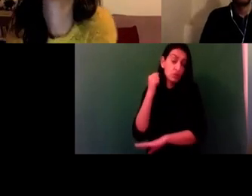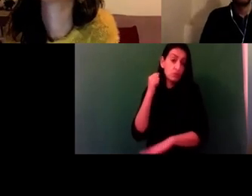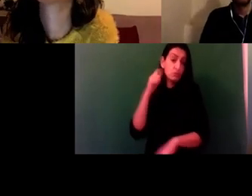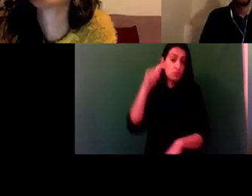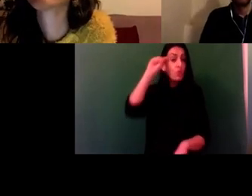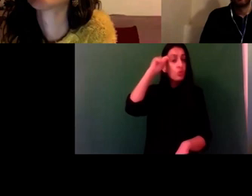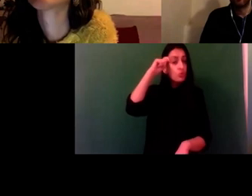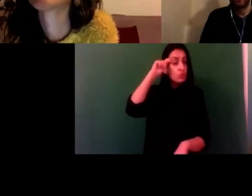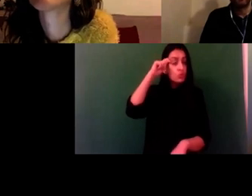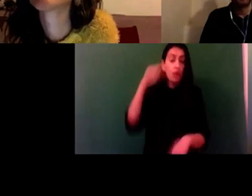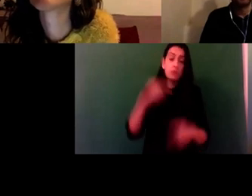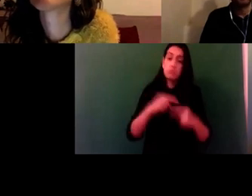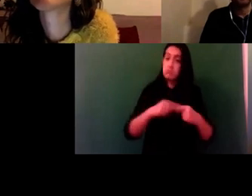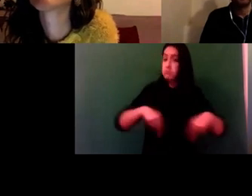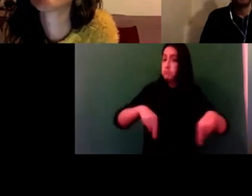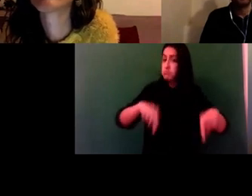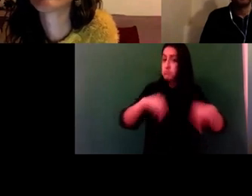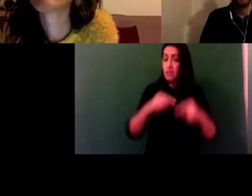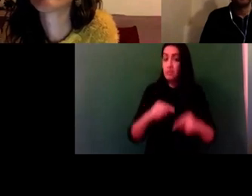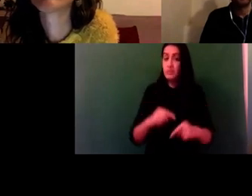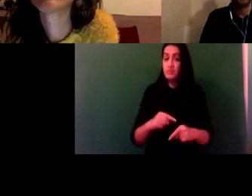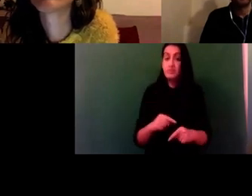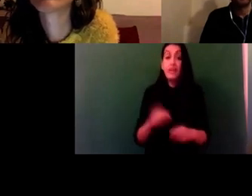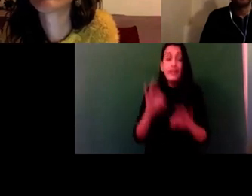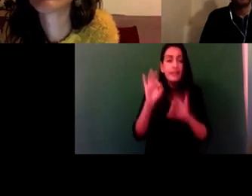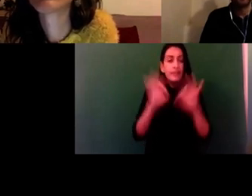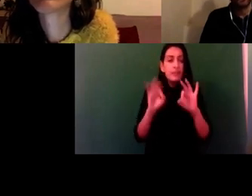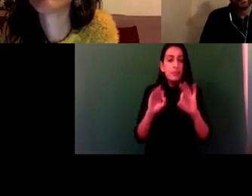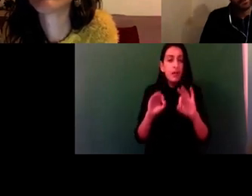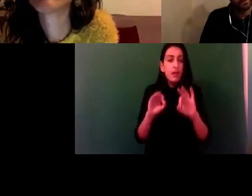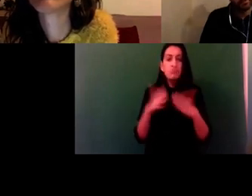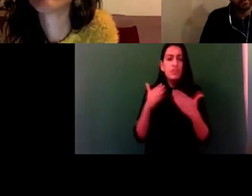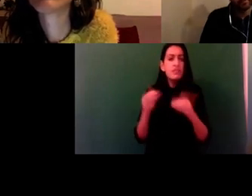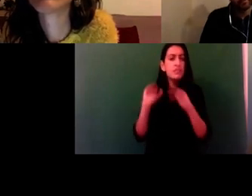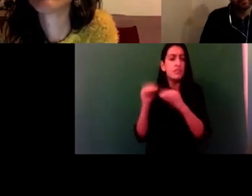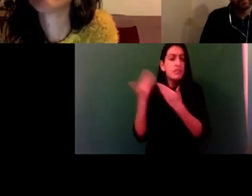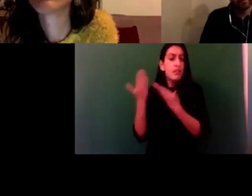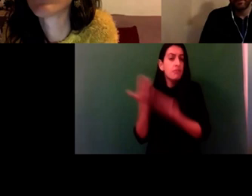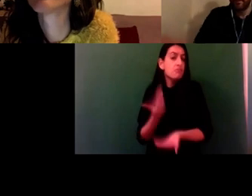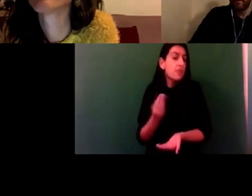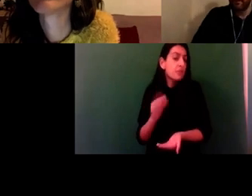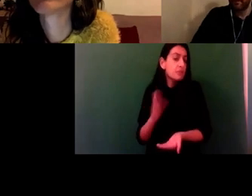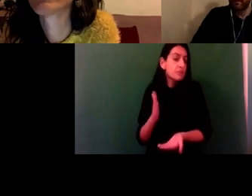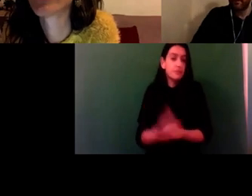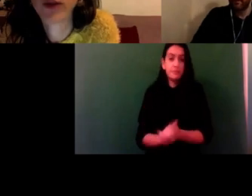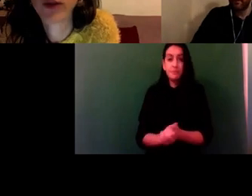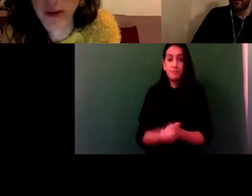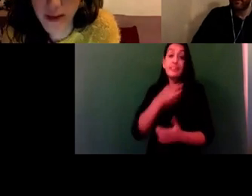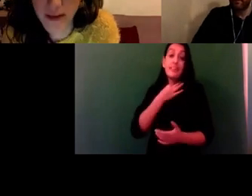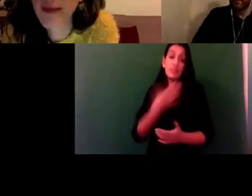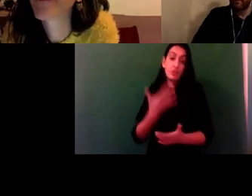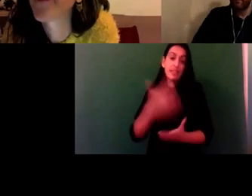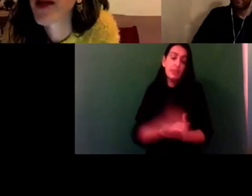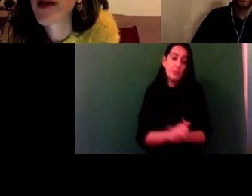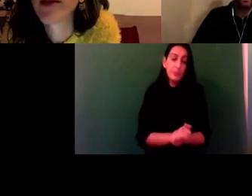kamusal alan diyelim, tasarıma nasıl destek vereceğinin mümkün olup olmadığını emin değilim doğrusu. Evet, çok teşekkürler. Teşekkür